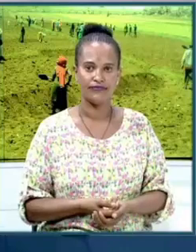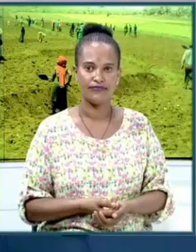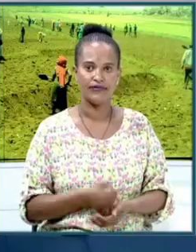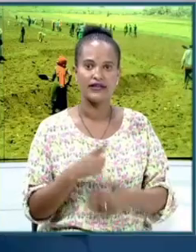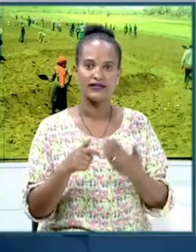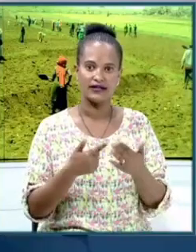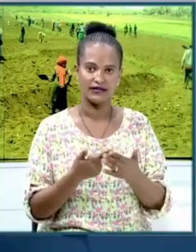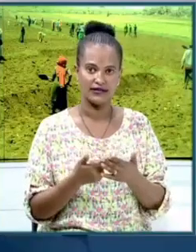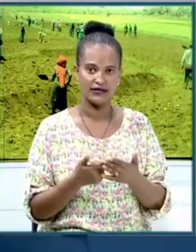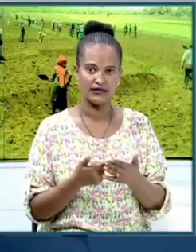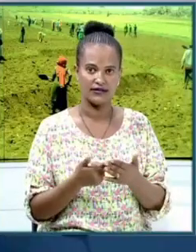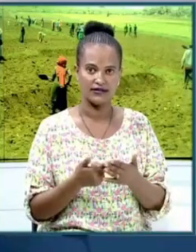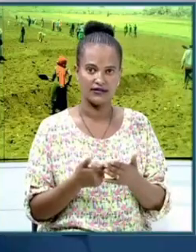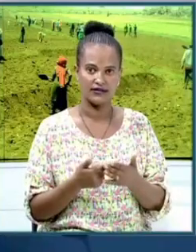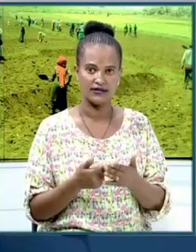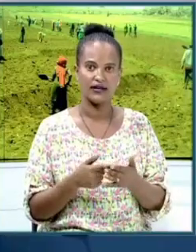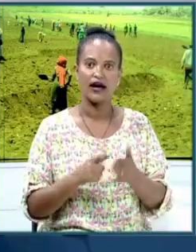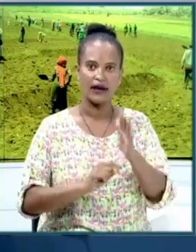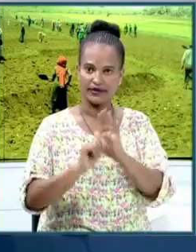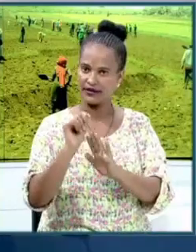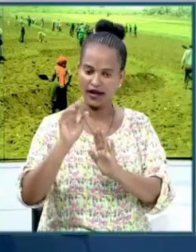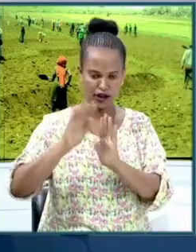ስለዚ የለናን ትግራይ ቀኒሱ እዩ።